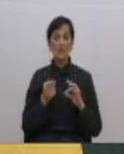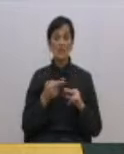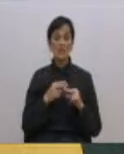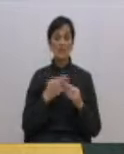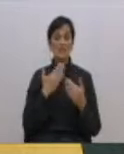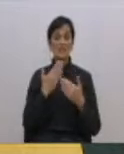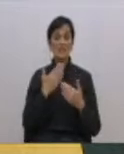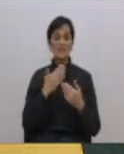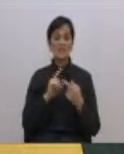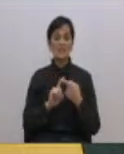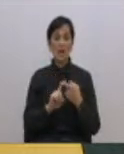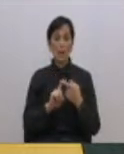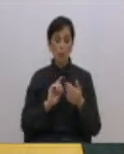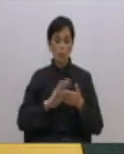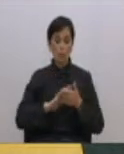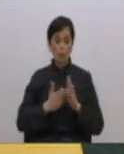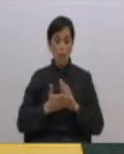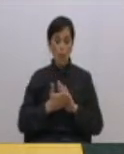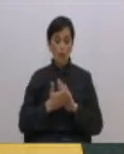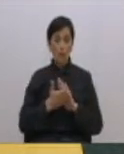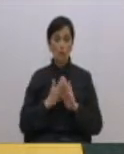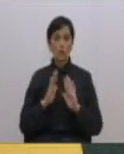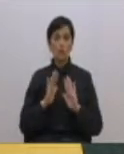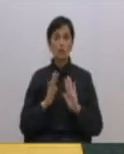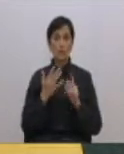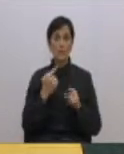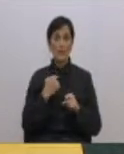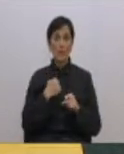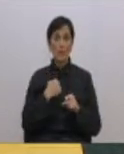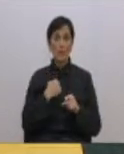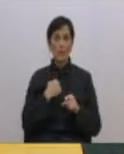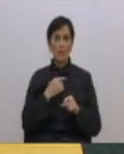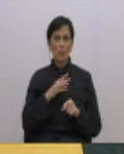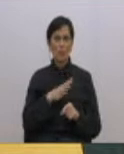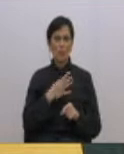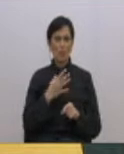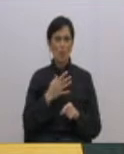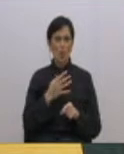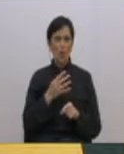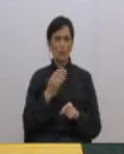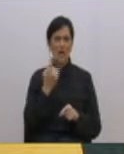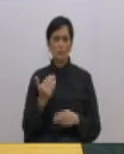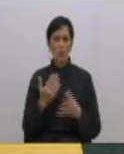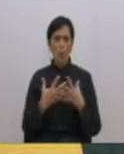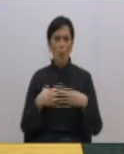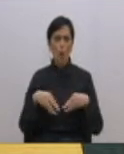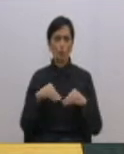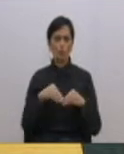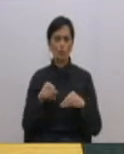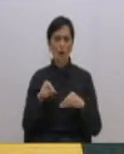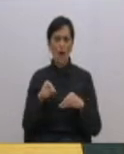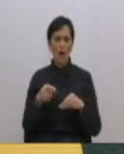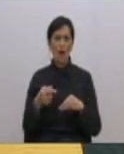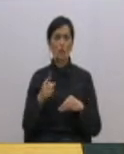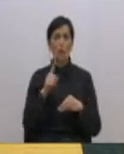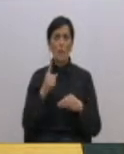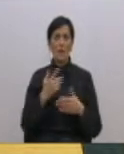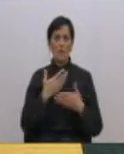ის მდგომარეობა, რომელიც შემთხვევად მქონდა, ერთგვარი რომ მომართ ერთმა პატიმარის მან